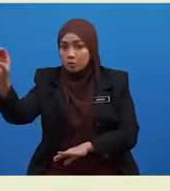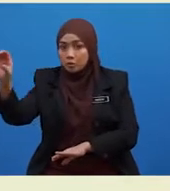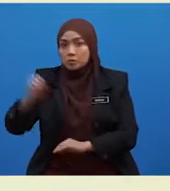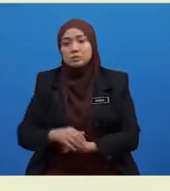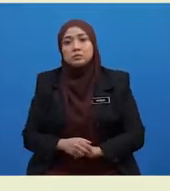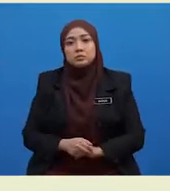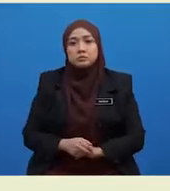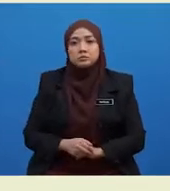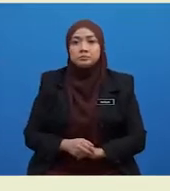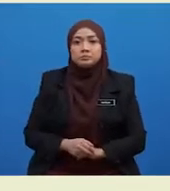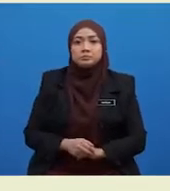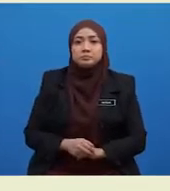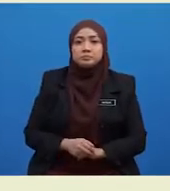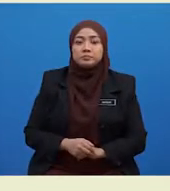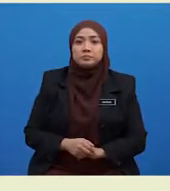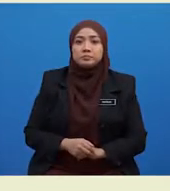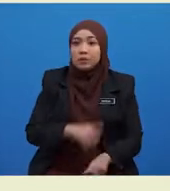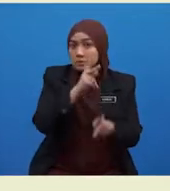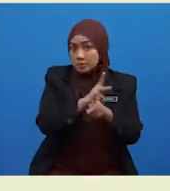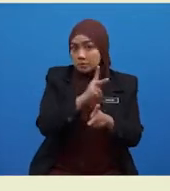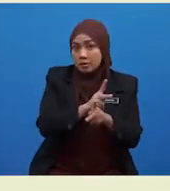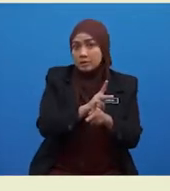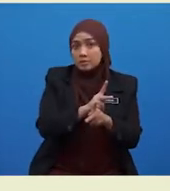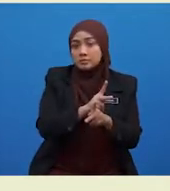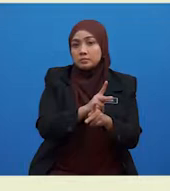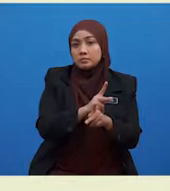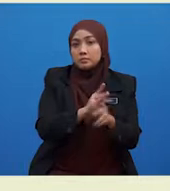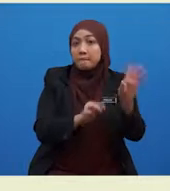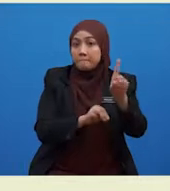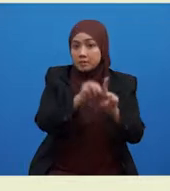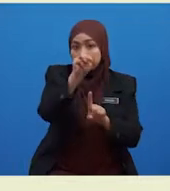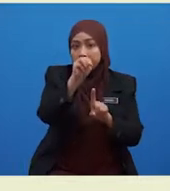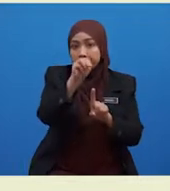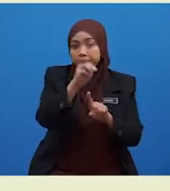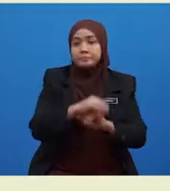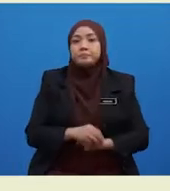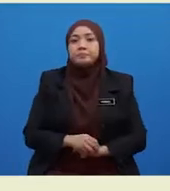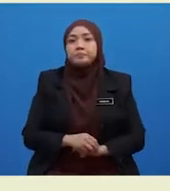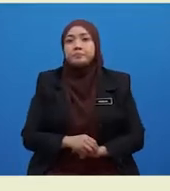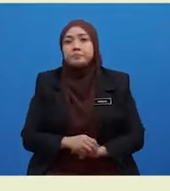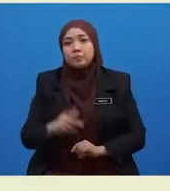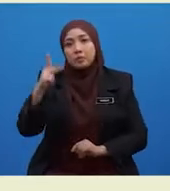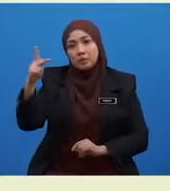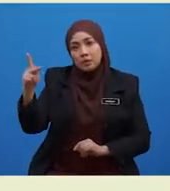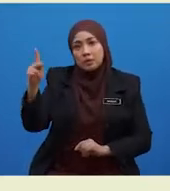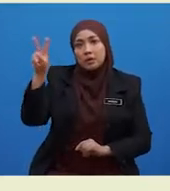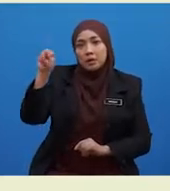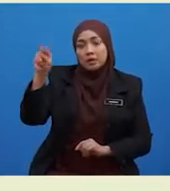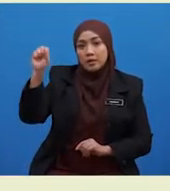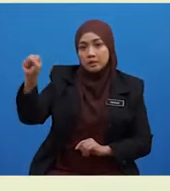200. Kadar nadi simpanan maksimum KNSM adalah tahap ambang threshold